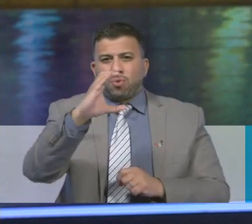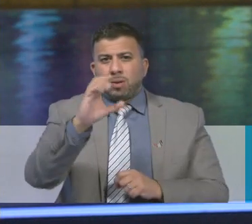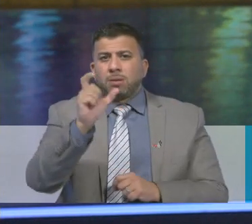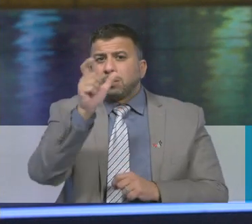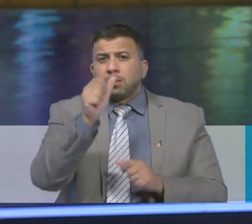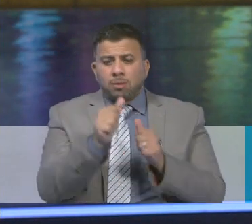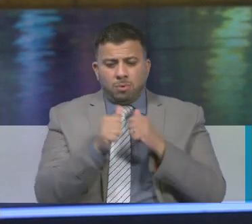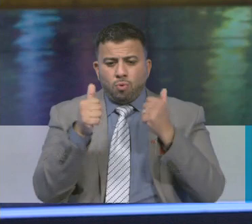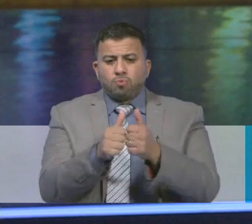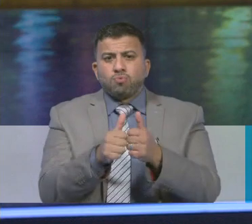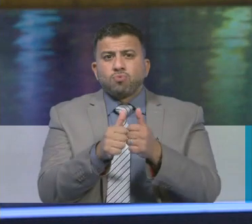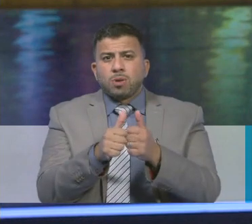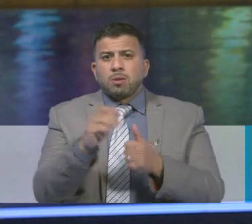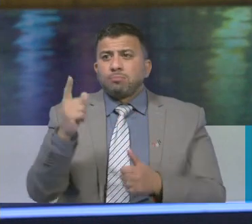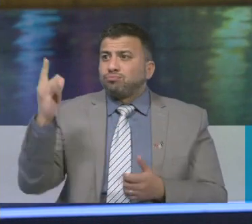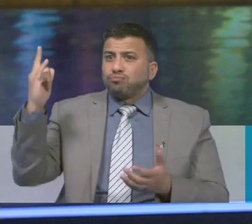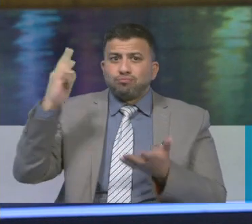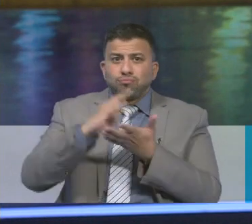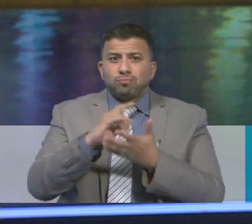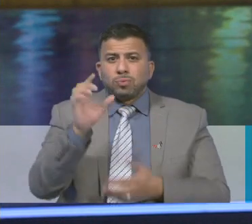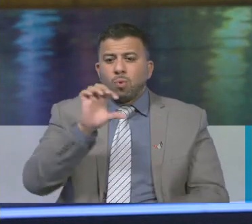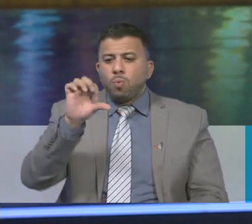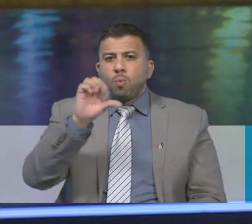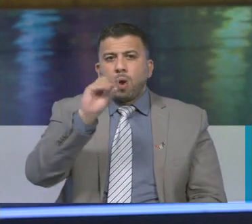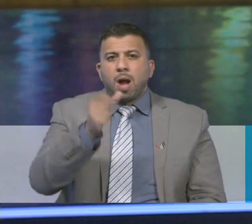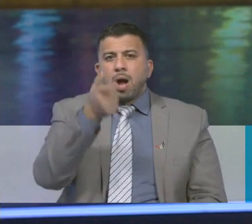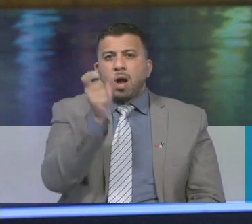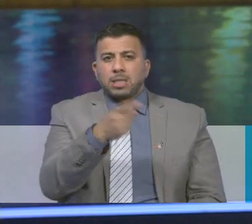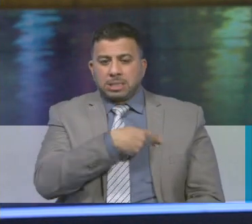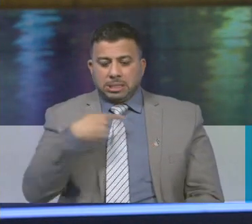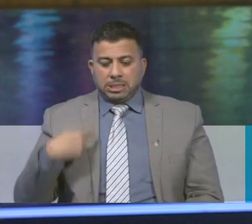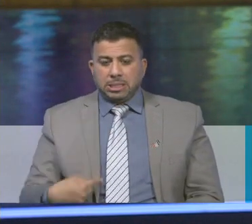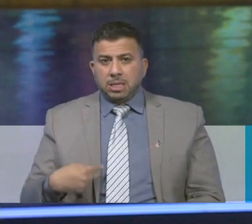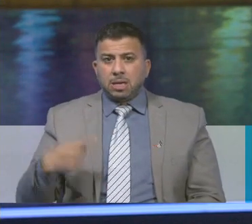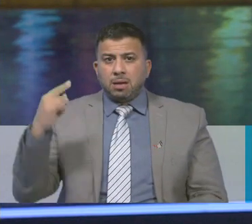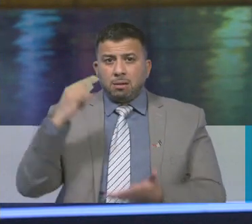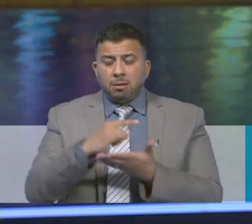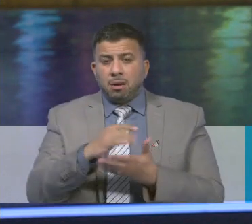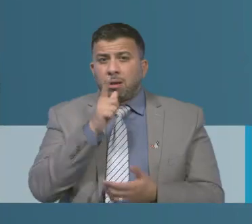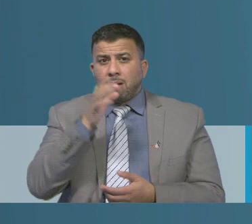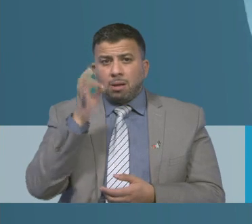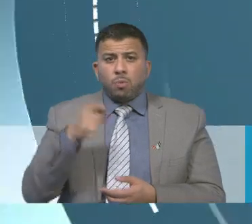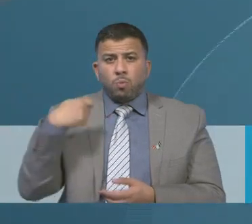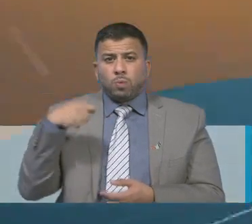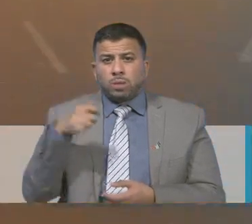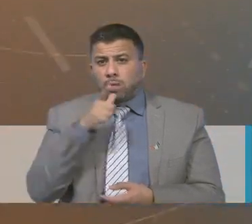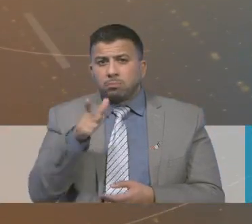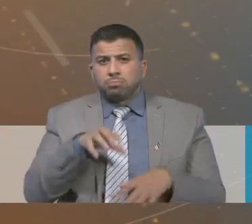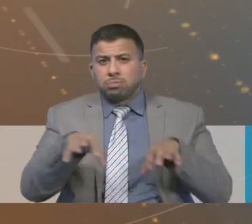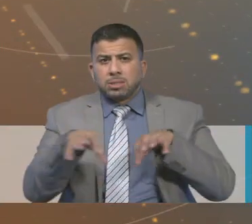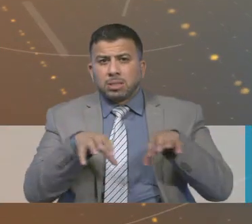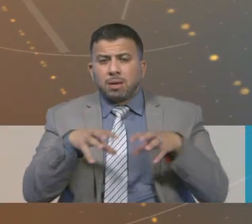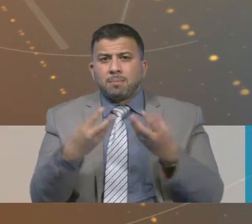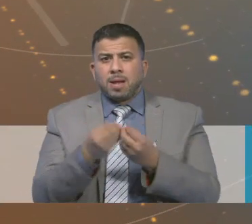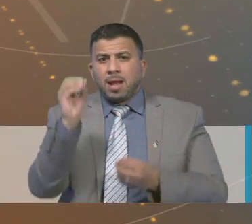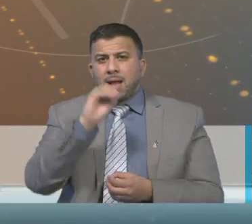من عائلة واحدة قادمين من مدينة ووهان في جمهورية الصين الشعبية. وأكدت الوزارة أنها